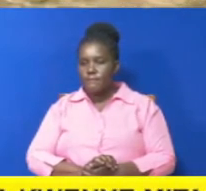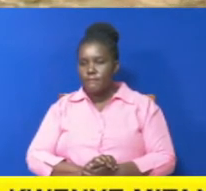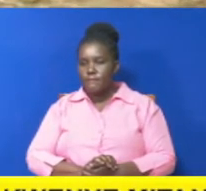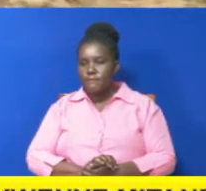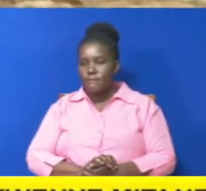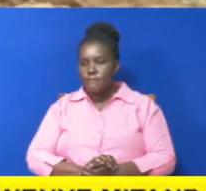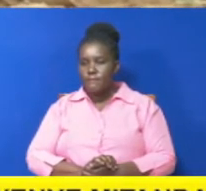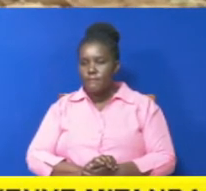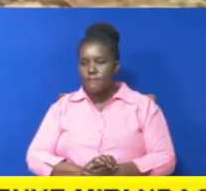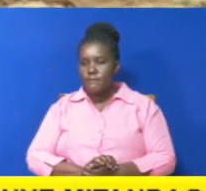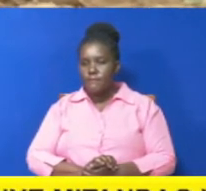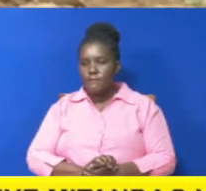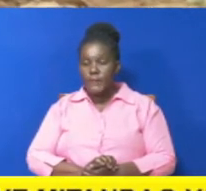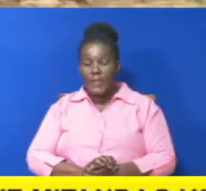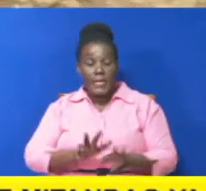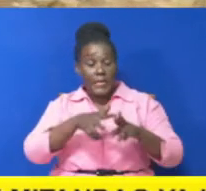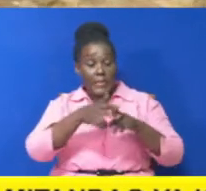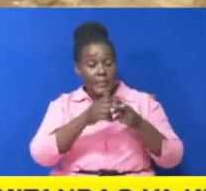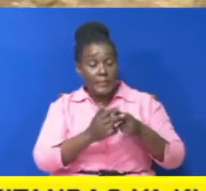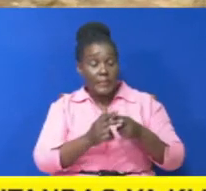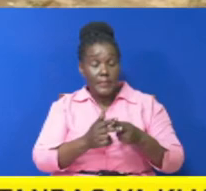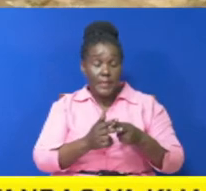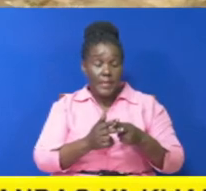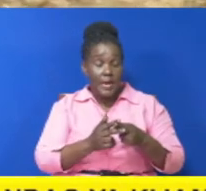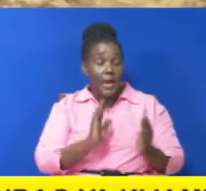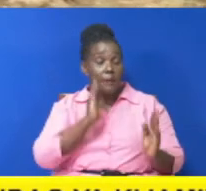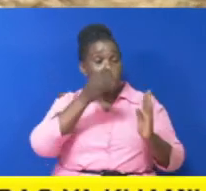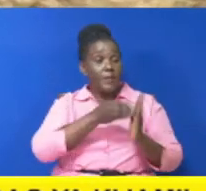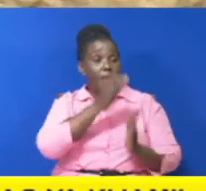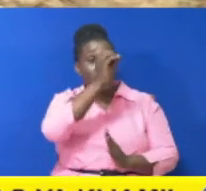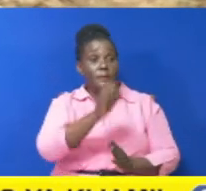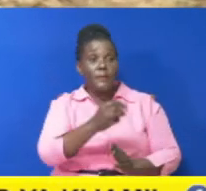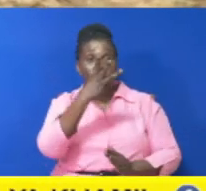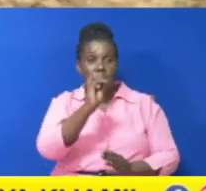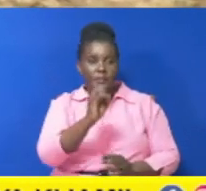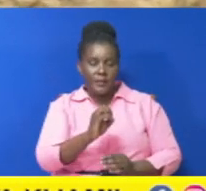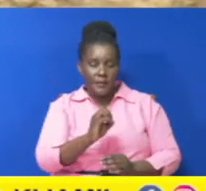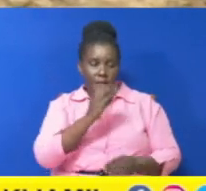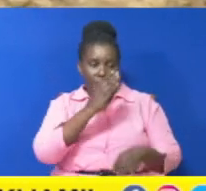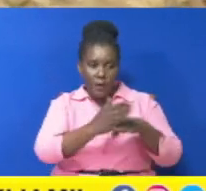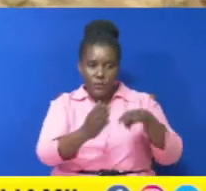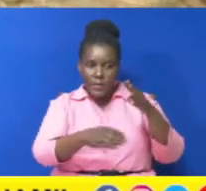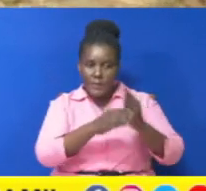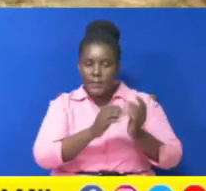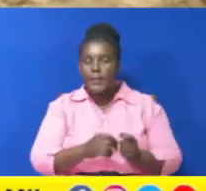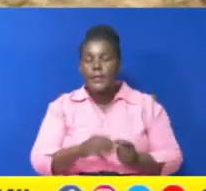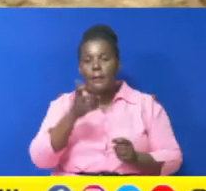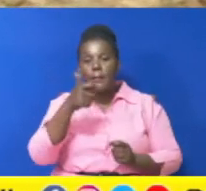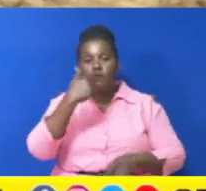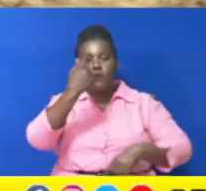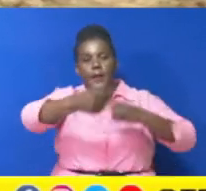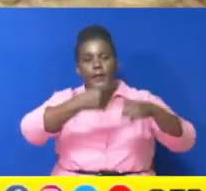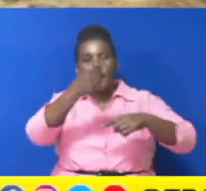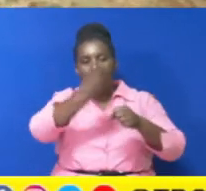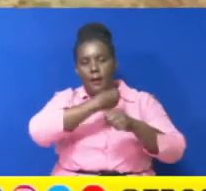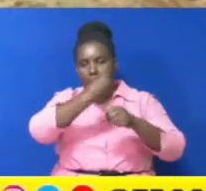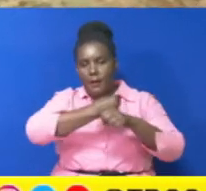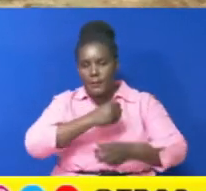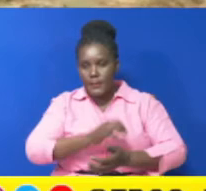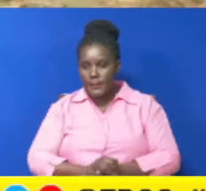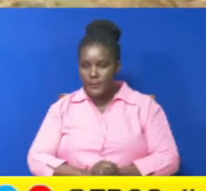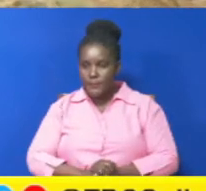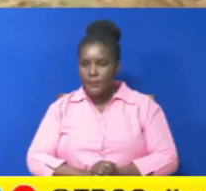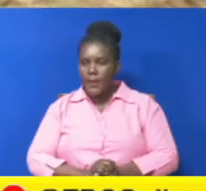yamewekewa. Mkandarasi kwa sasa hivi kwa 30% ya mradi anaendelea na majukumu ya mradi,